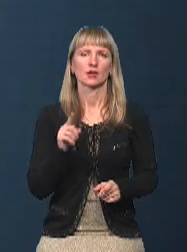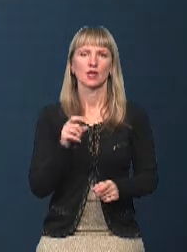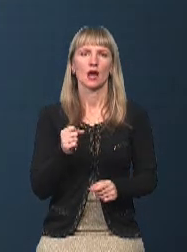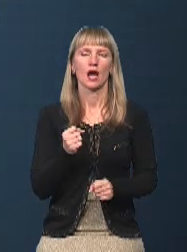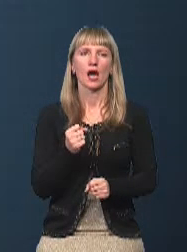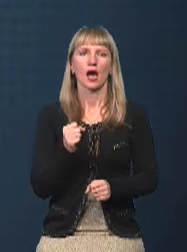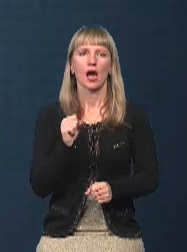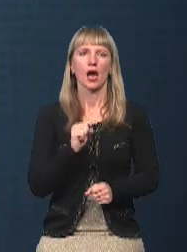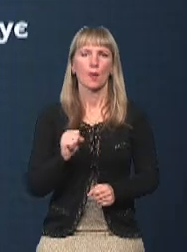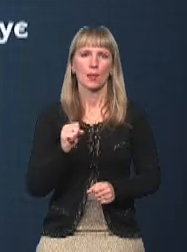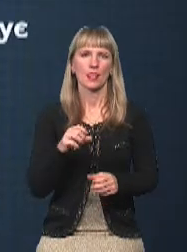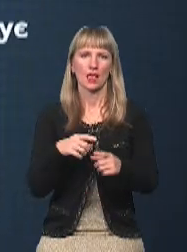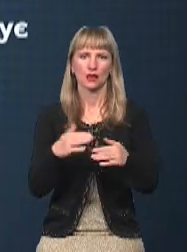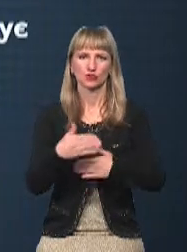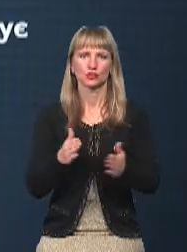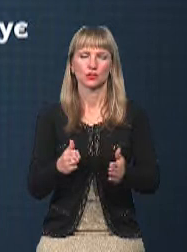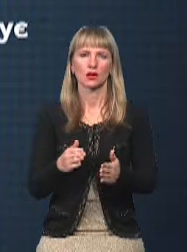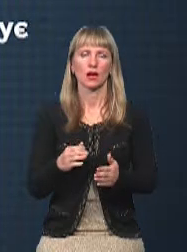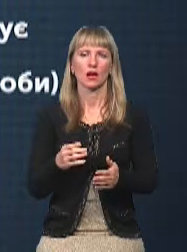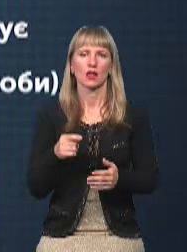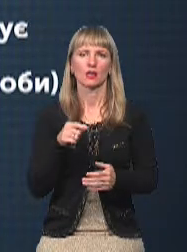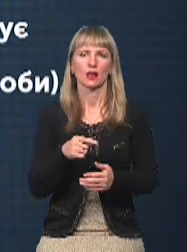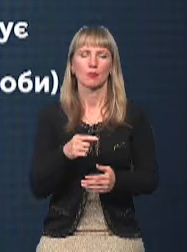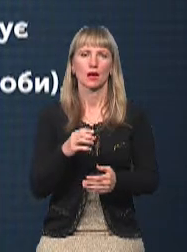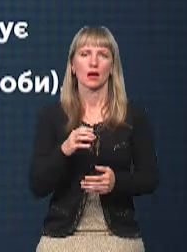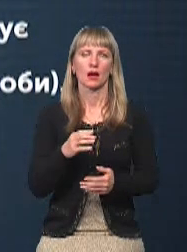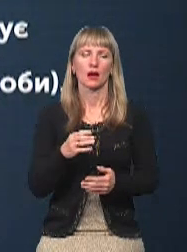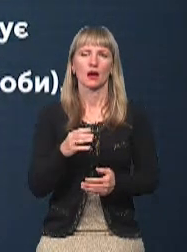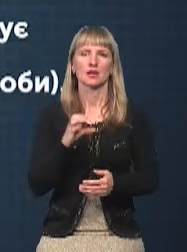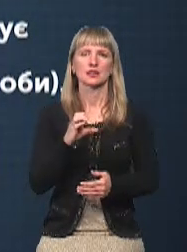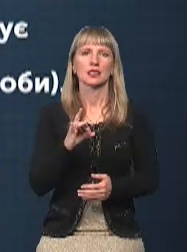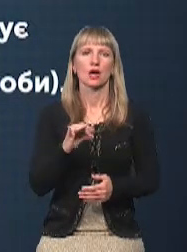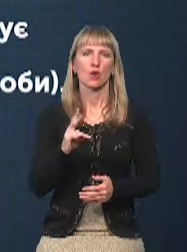з елементарним там активованим вугіллям. І